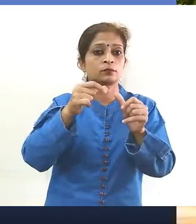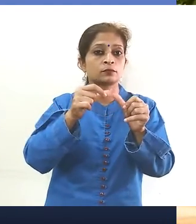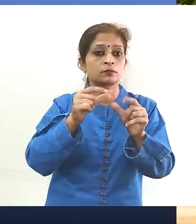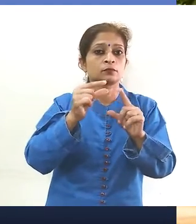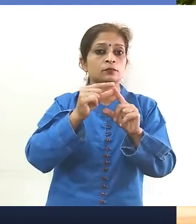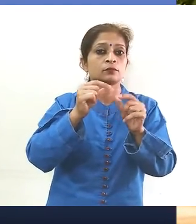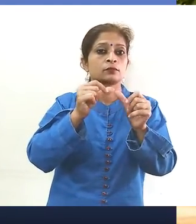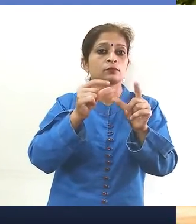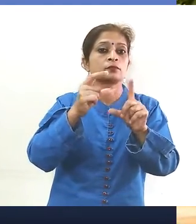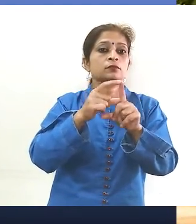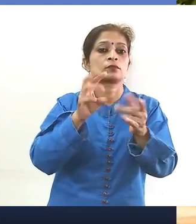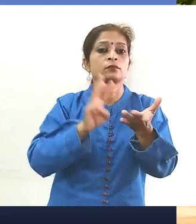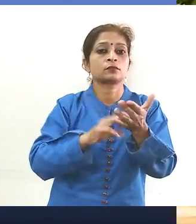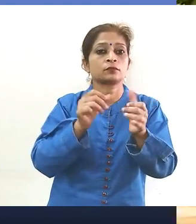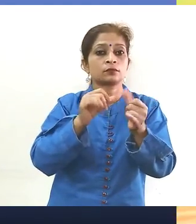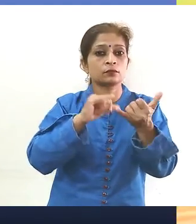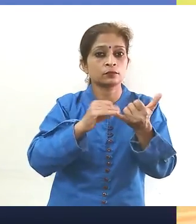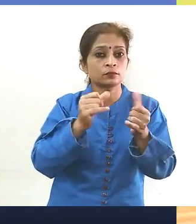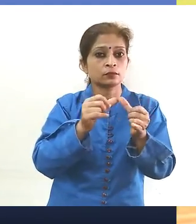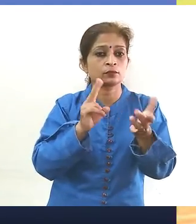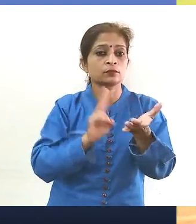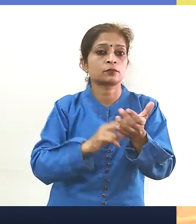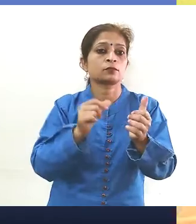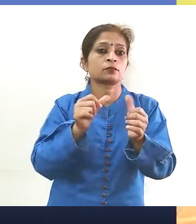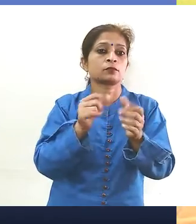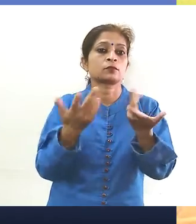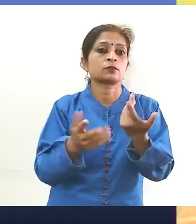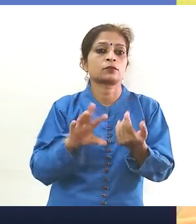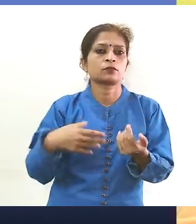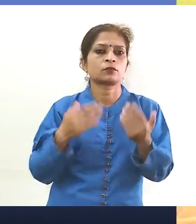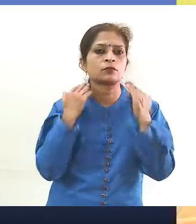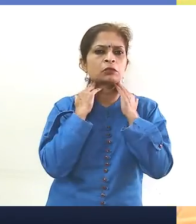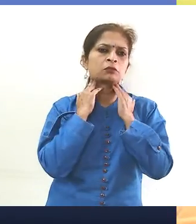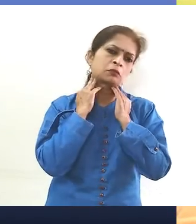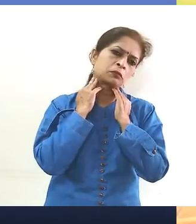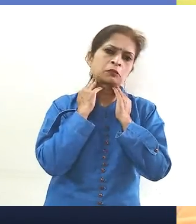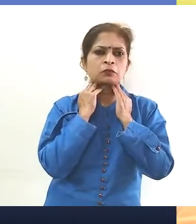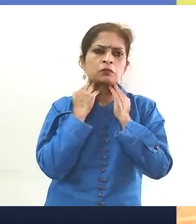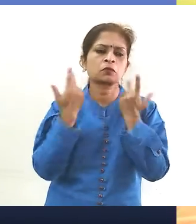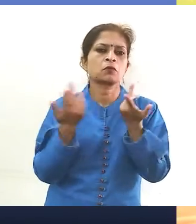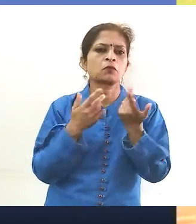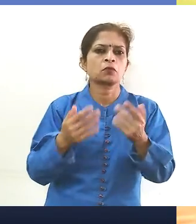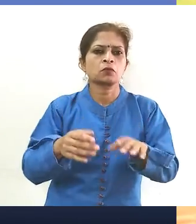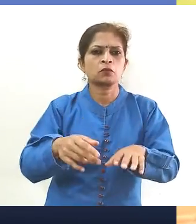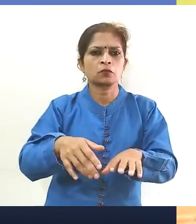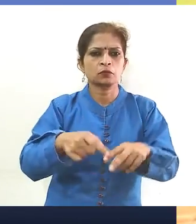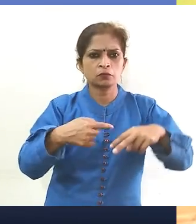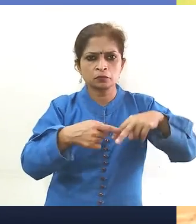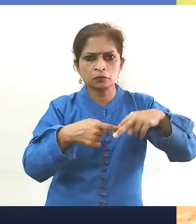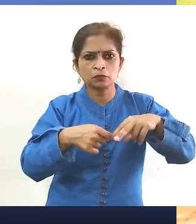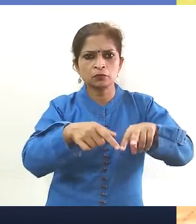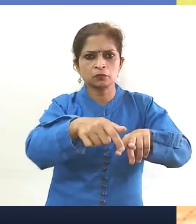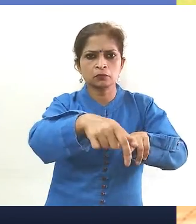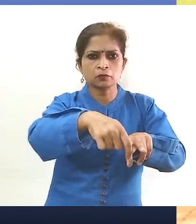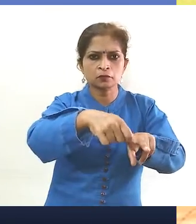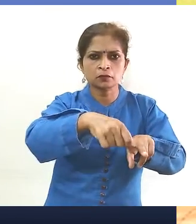और यदि इसमें गर्दन मोड़ करके और ऐसे पैर के अंगूठे पकड़ लिए तो